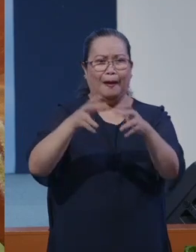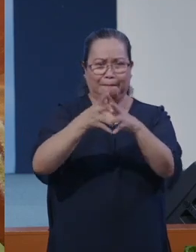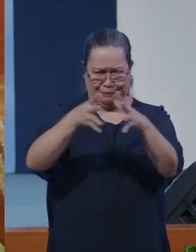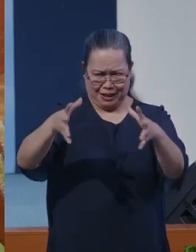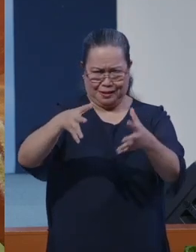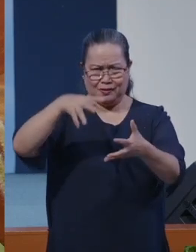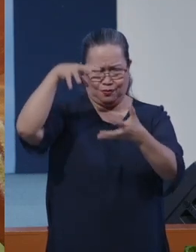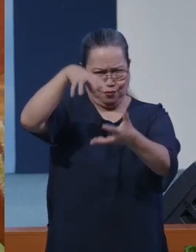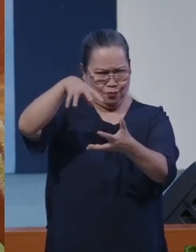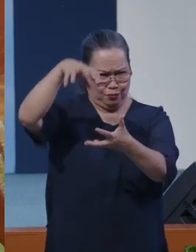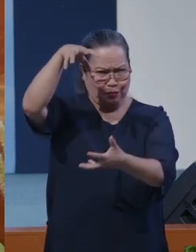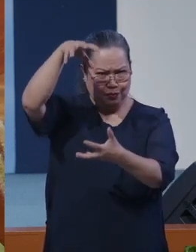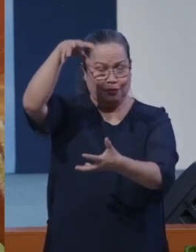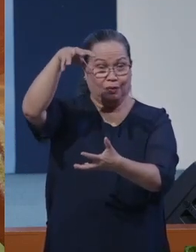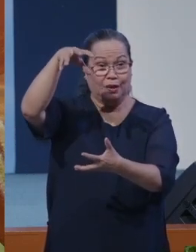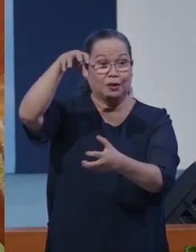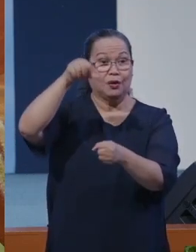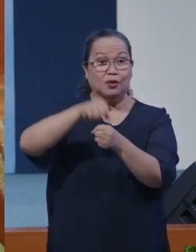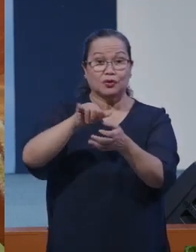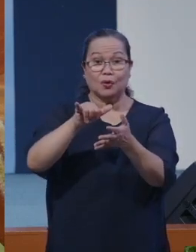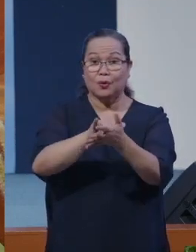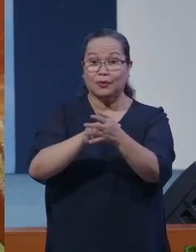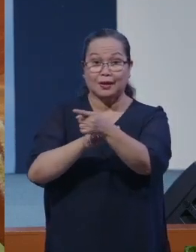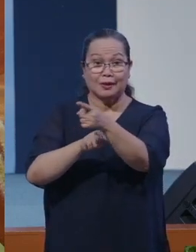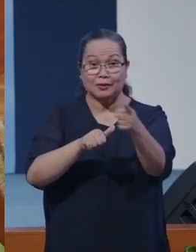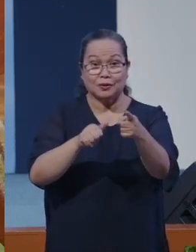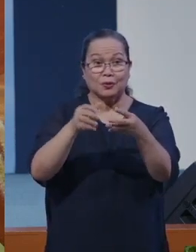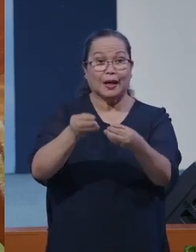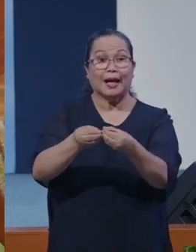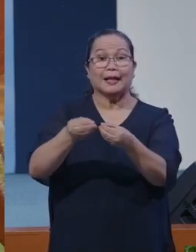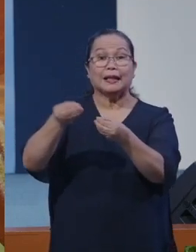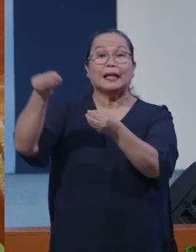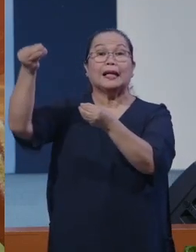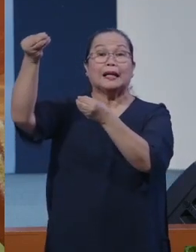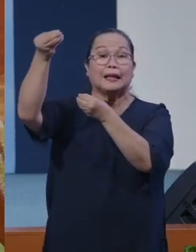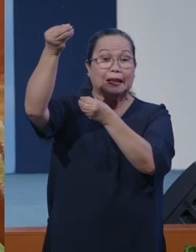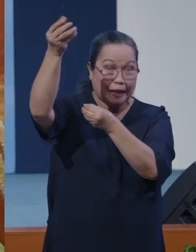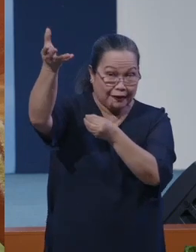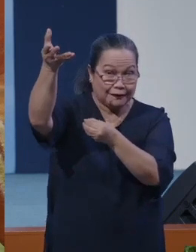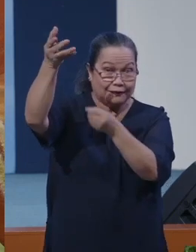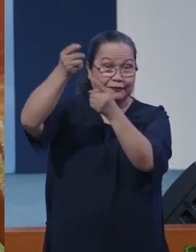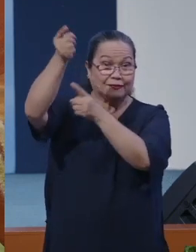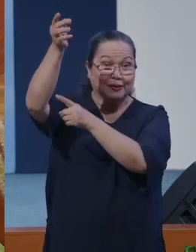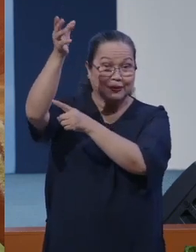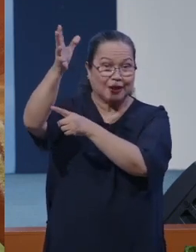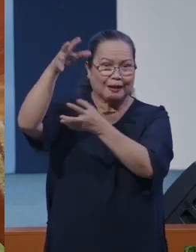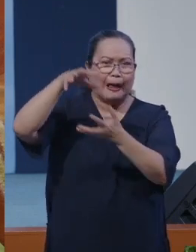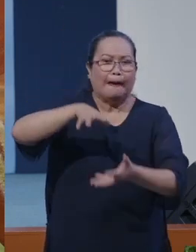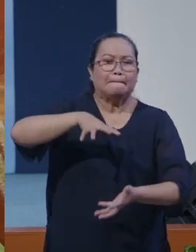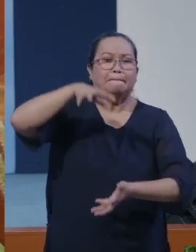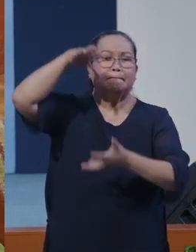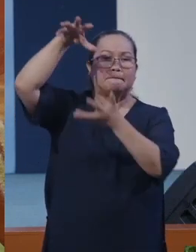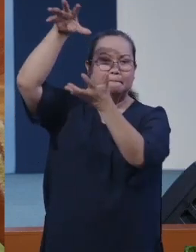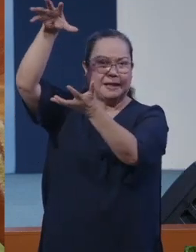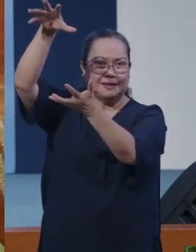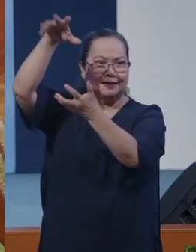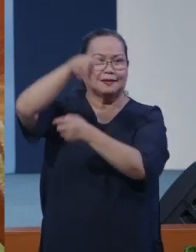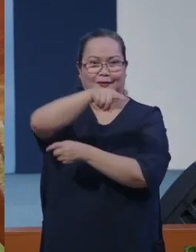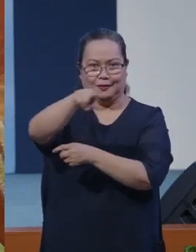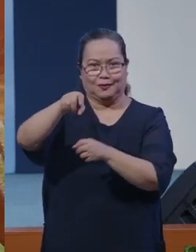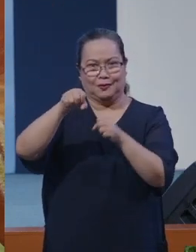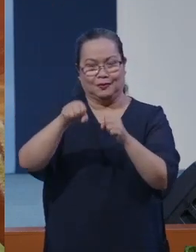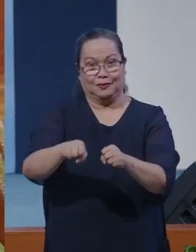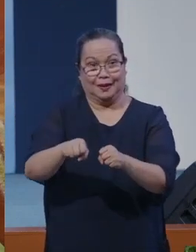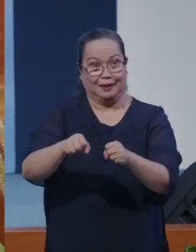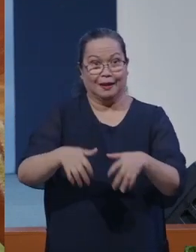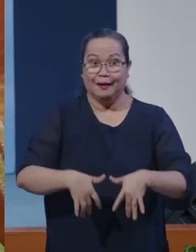you can so that you can give to God as much as you can. At ipinamuhay